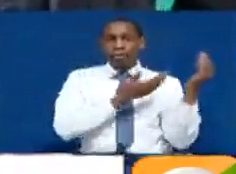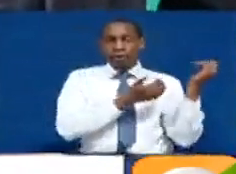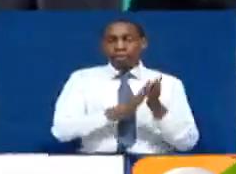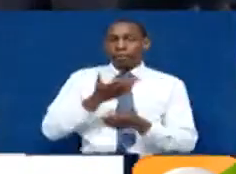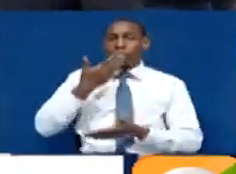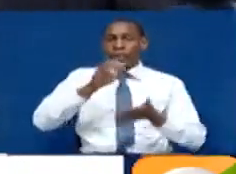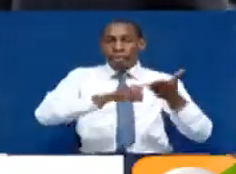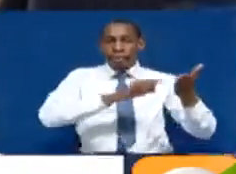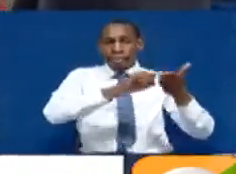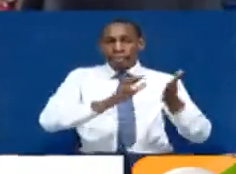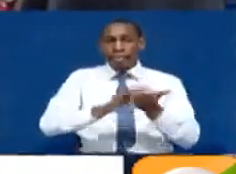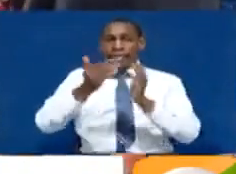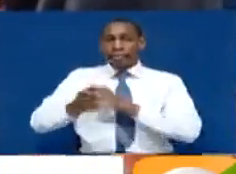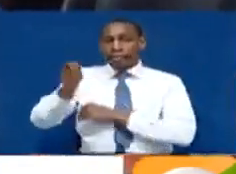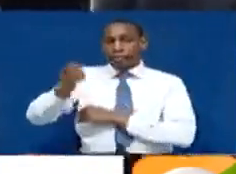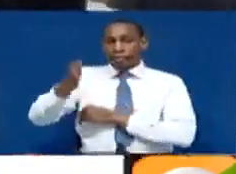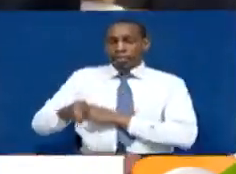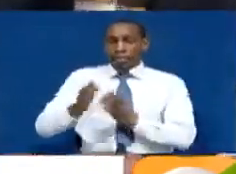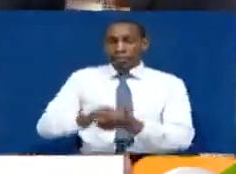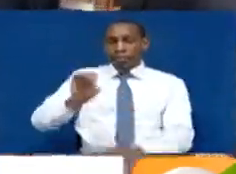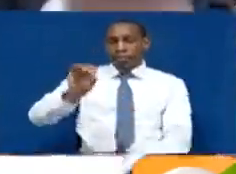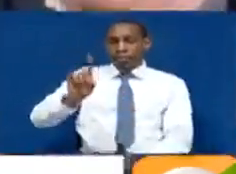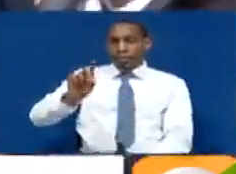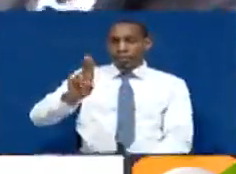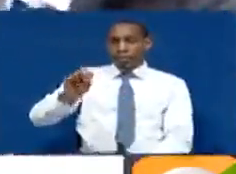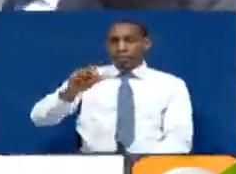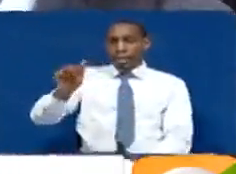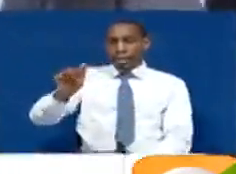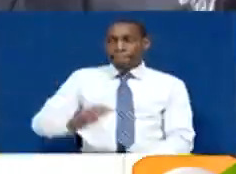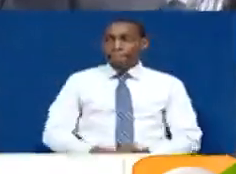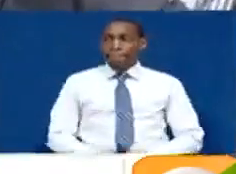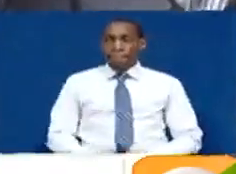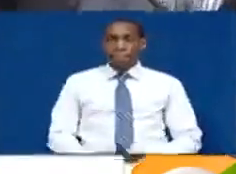wanapotarajiwa kujibu mashtaka mbele ya jaji George Dunga. Sam Gitukuruninga ya Citizen.